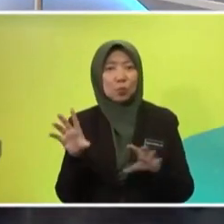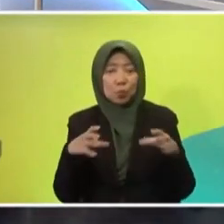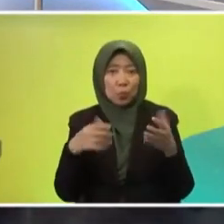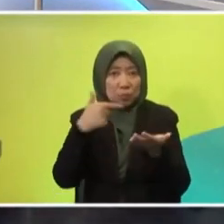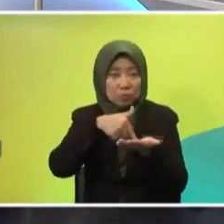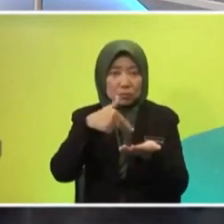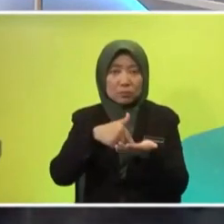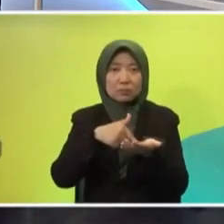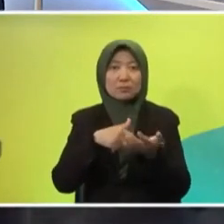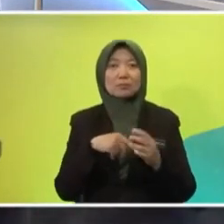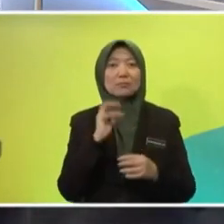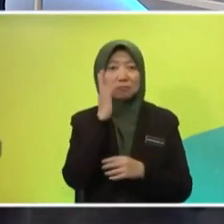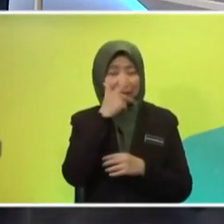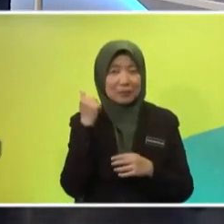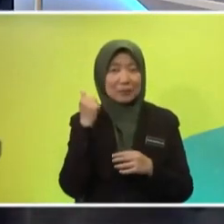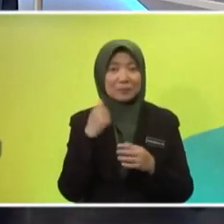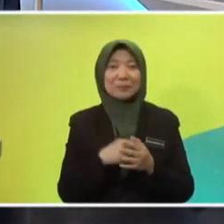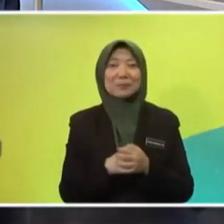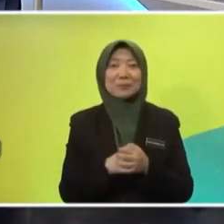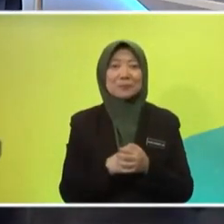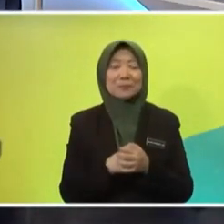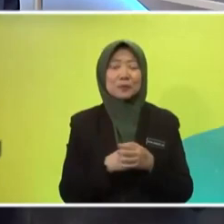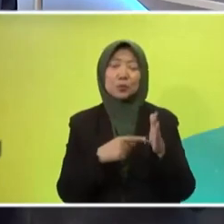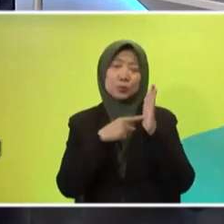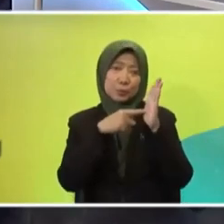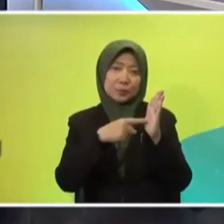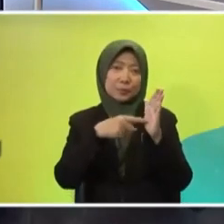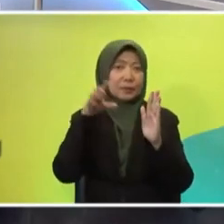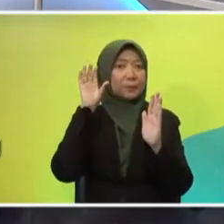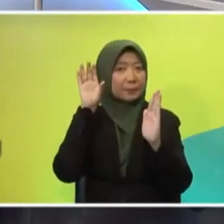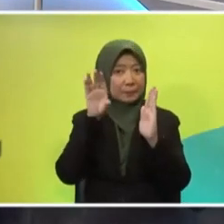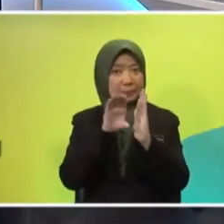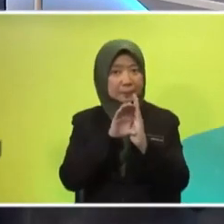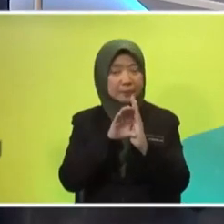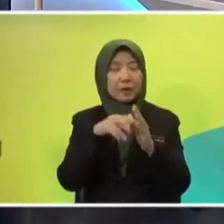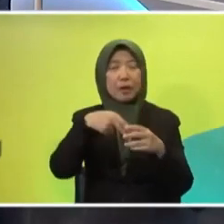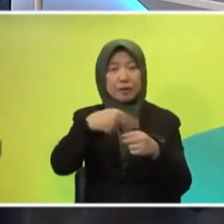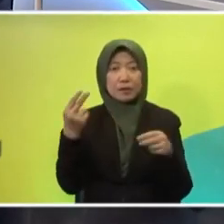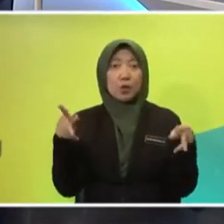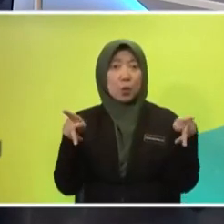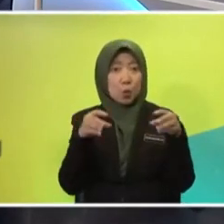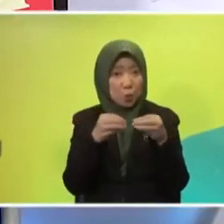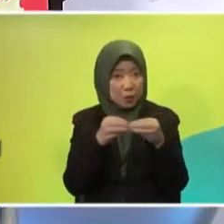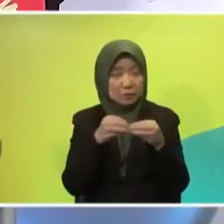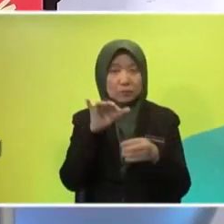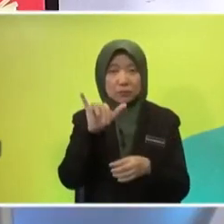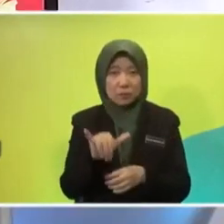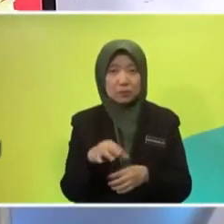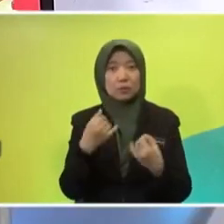tak secantik cikgu. Okey, cikgu tunjukkan. Sebenarnya ini ialah hasil collage kita yang kita